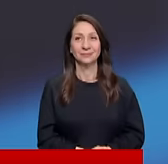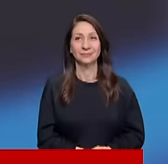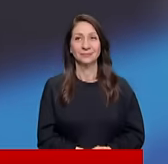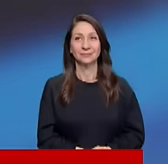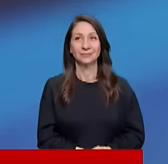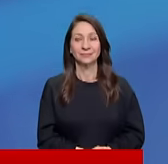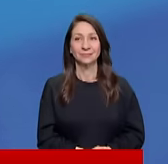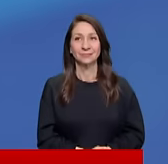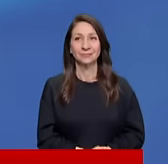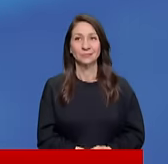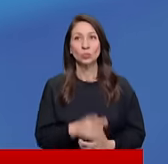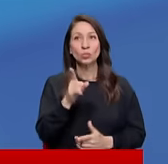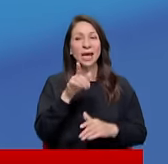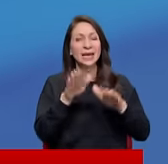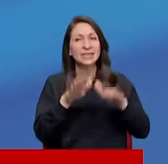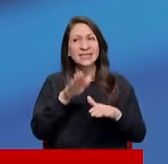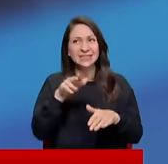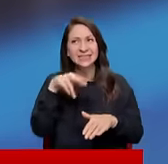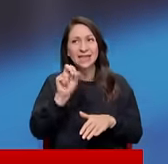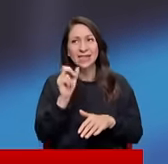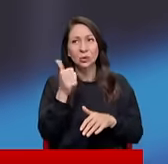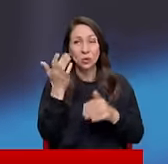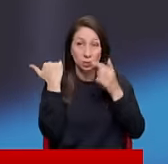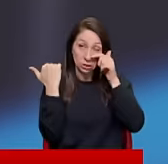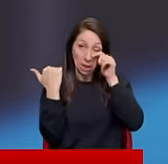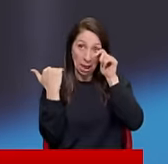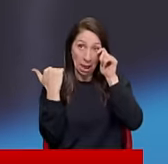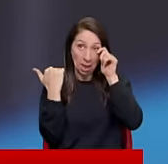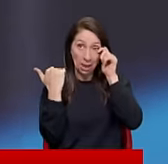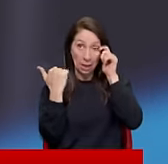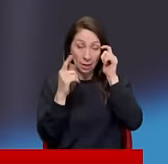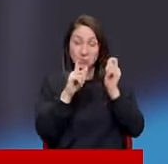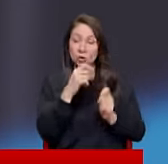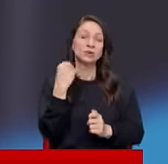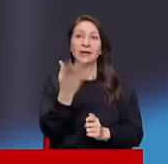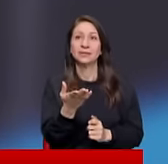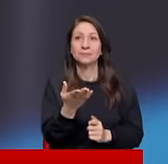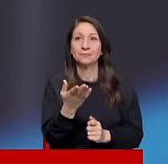Bundan yaklaşık 80 gün önce bir söz